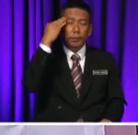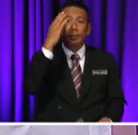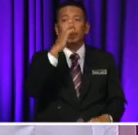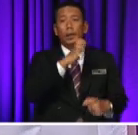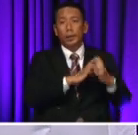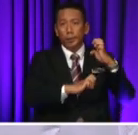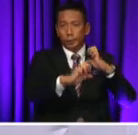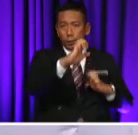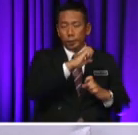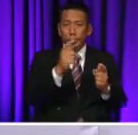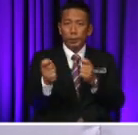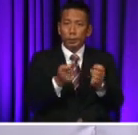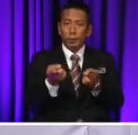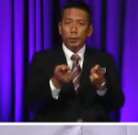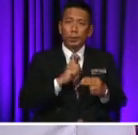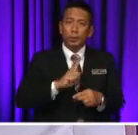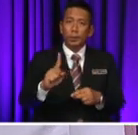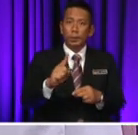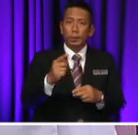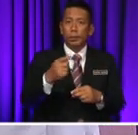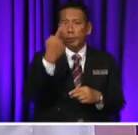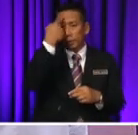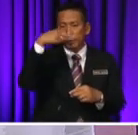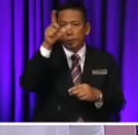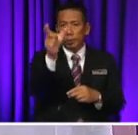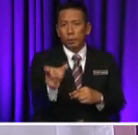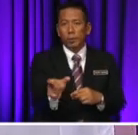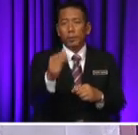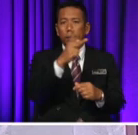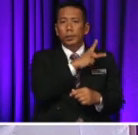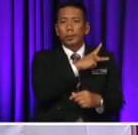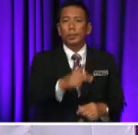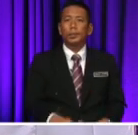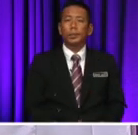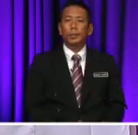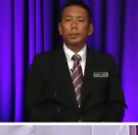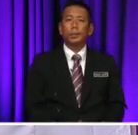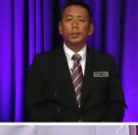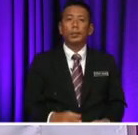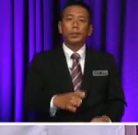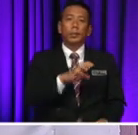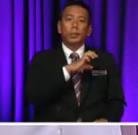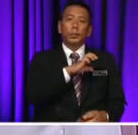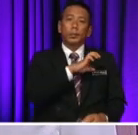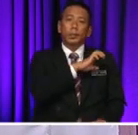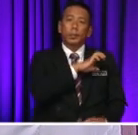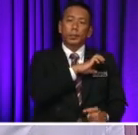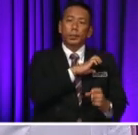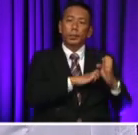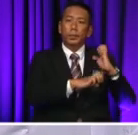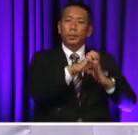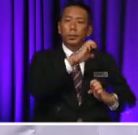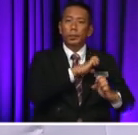Islam bagi seseorang ketua baik etika takbir urus Islam